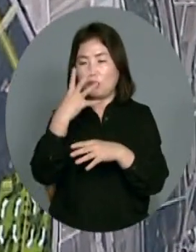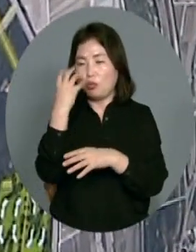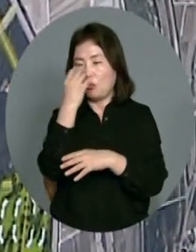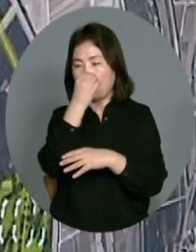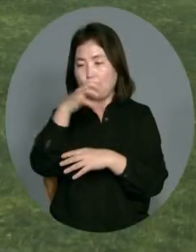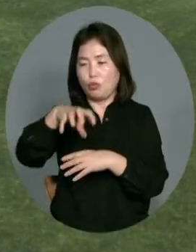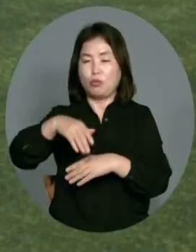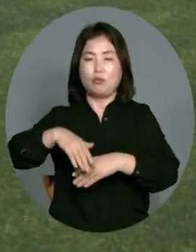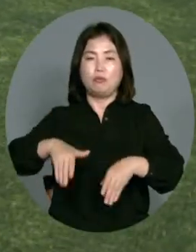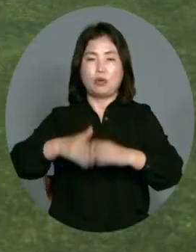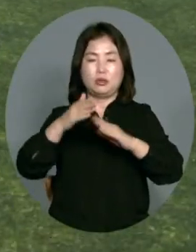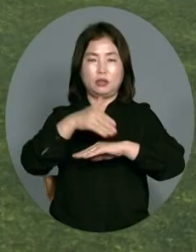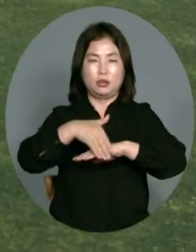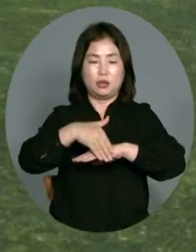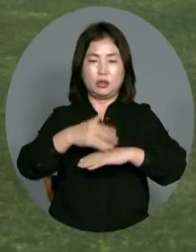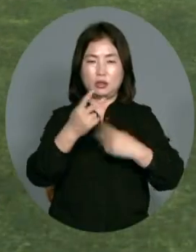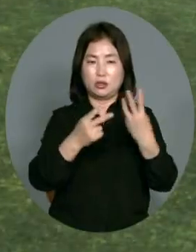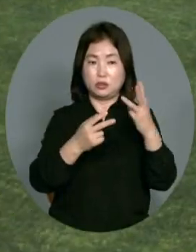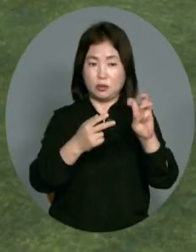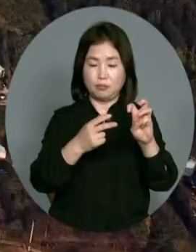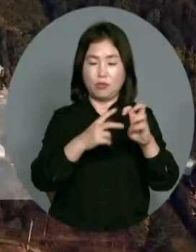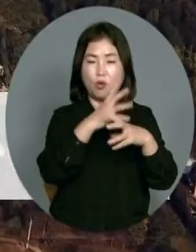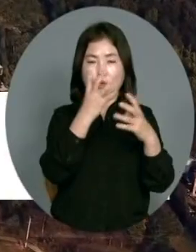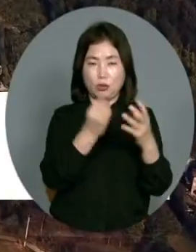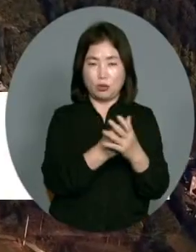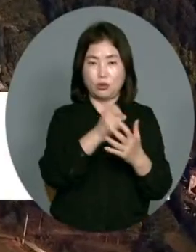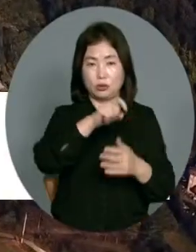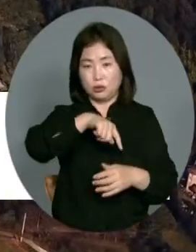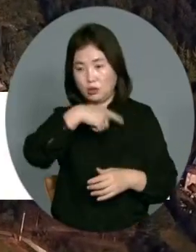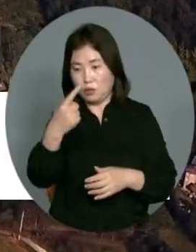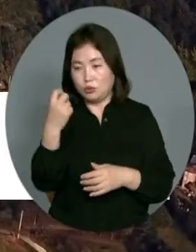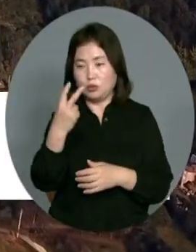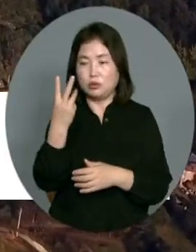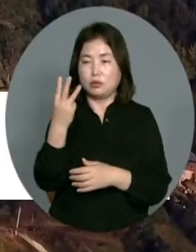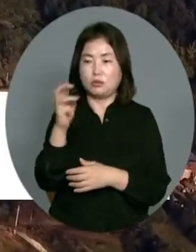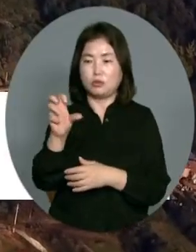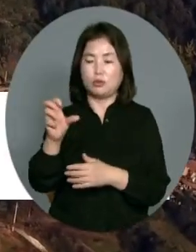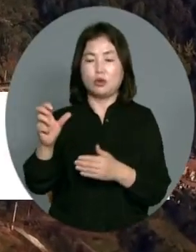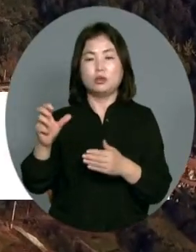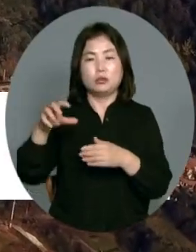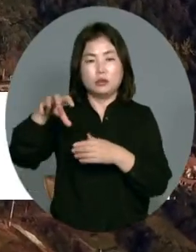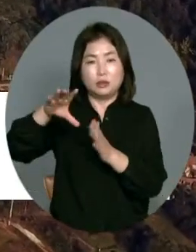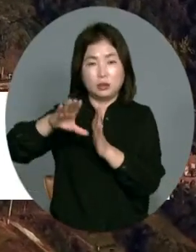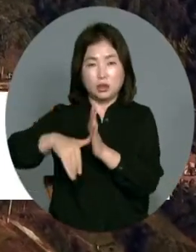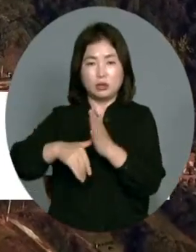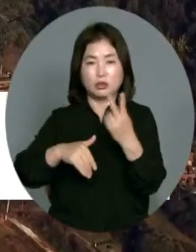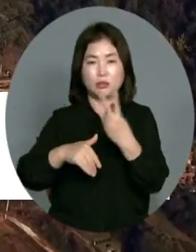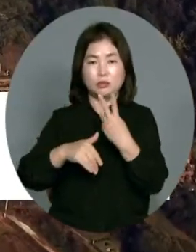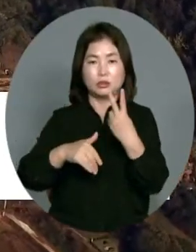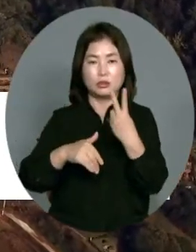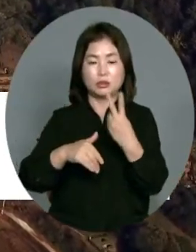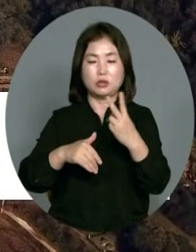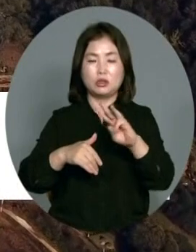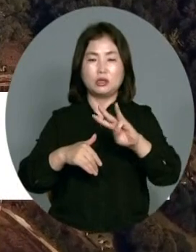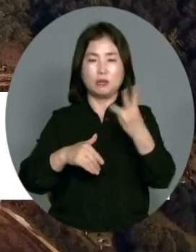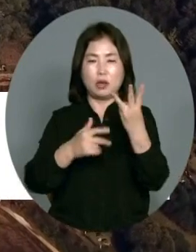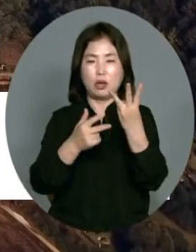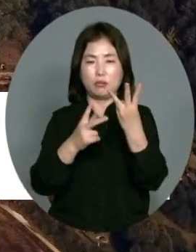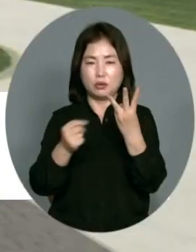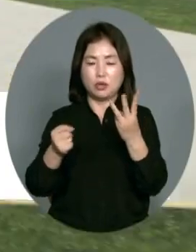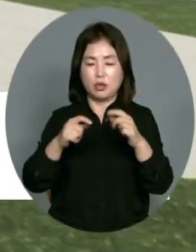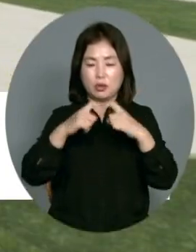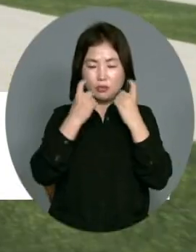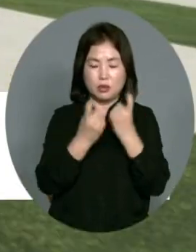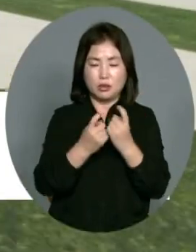만듭니다. 2030년 완공하는 데 그치지 않고 2035년에는 3,200m 길이의